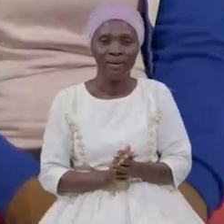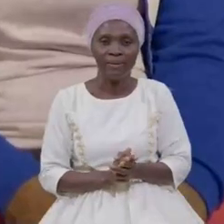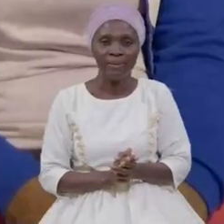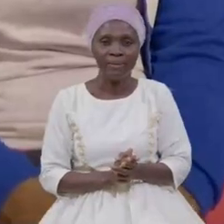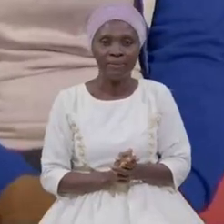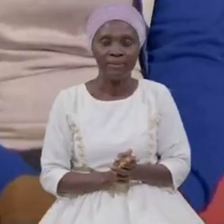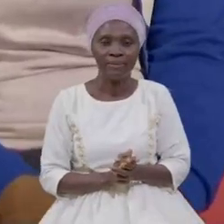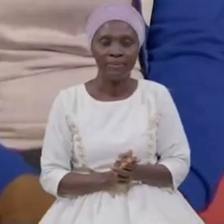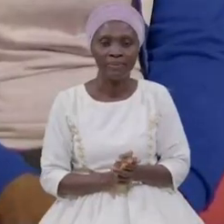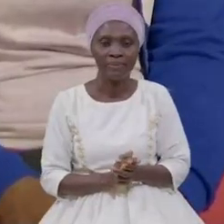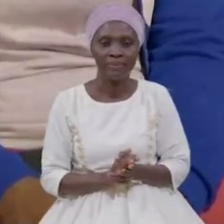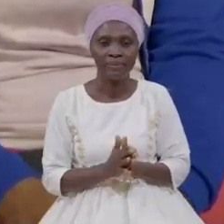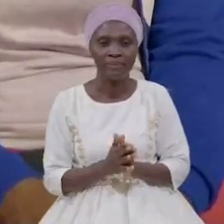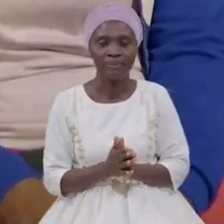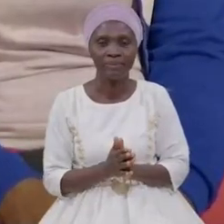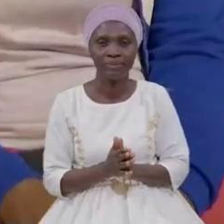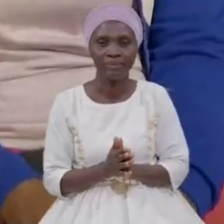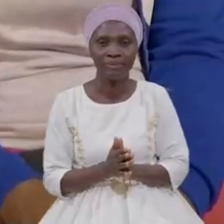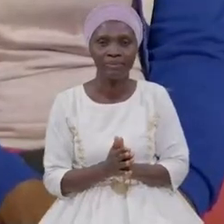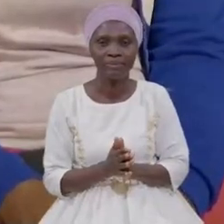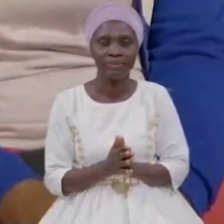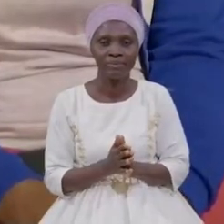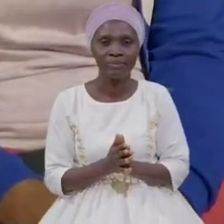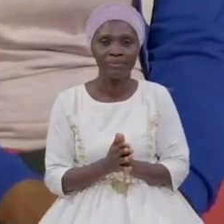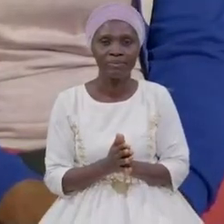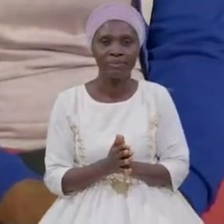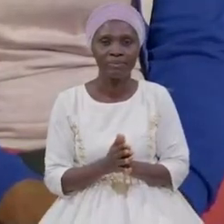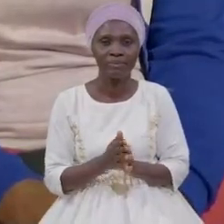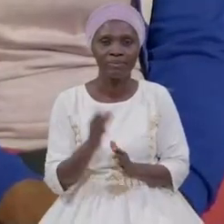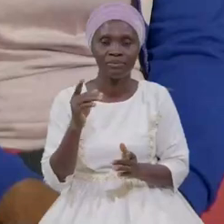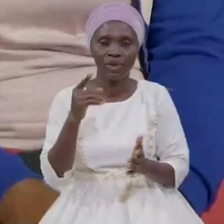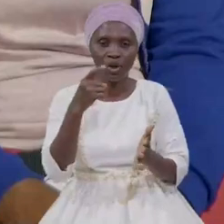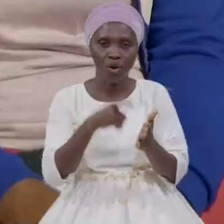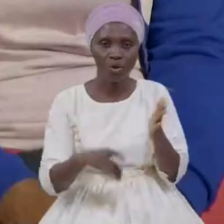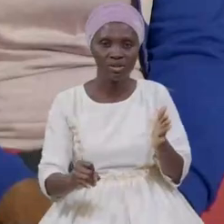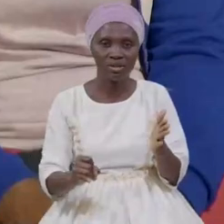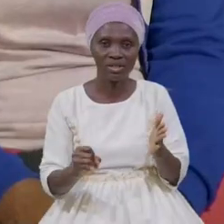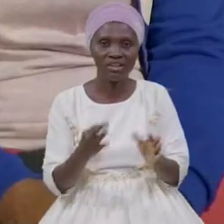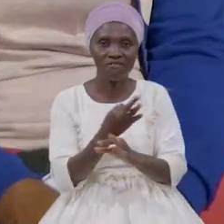Deuxième point. La grâce gratuite et coûteuse